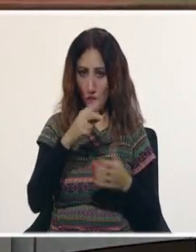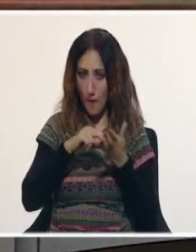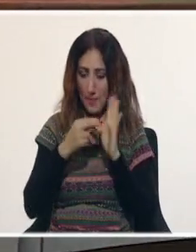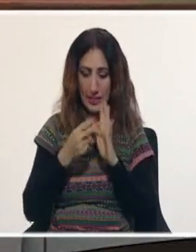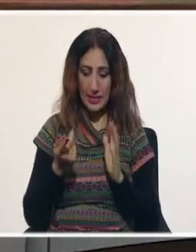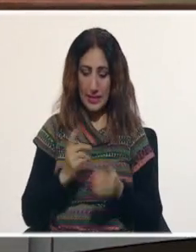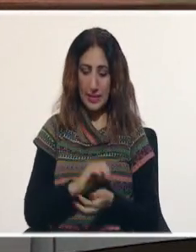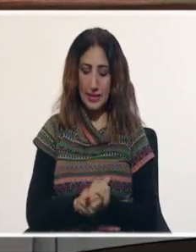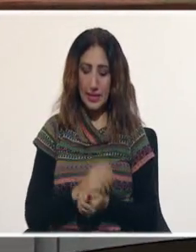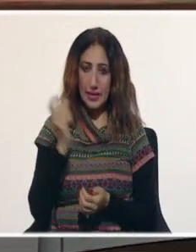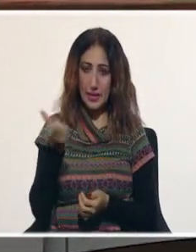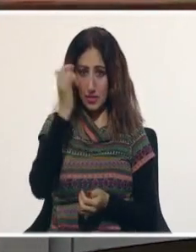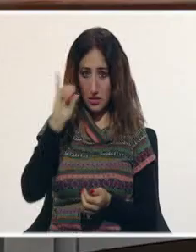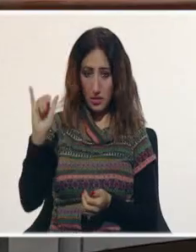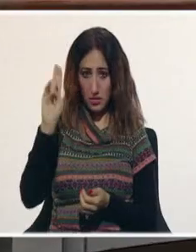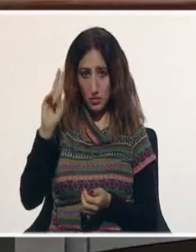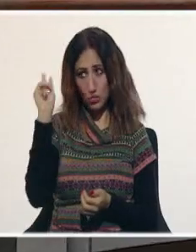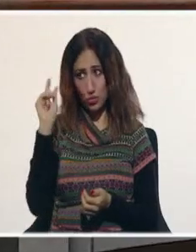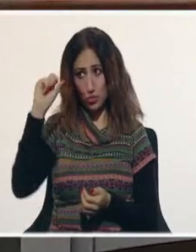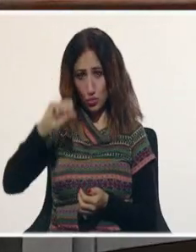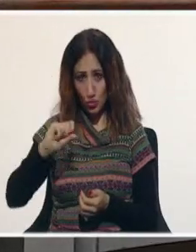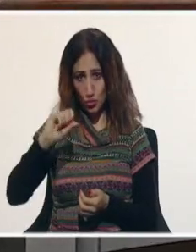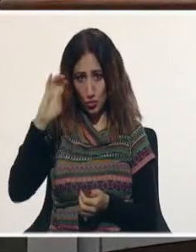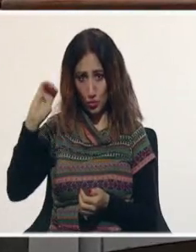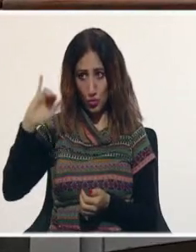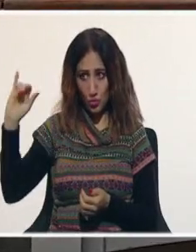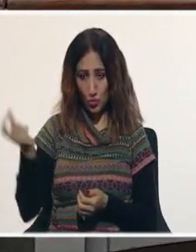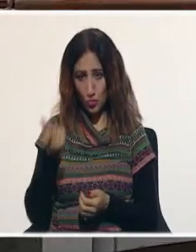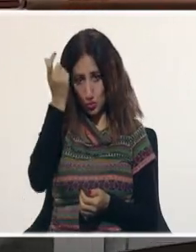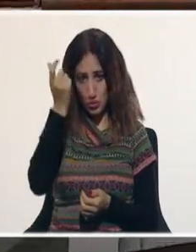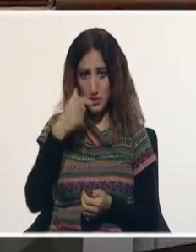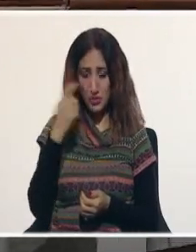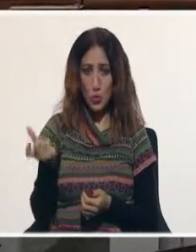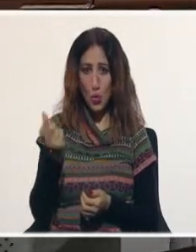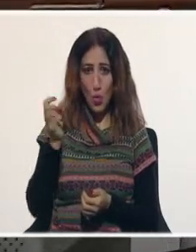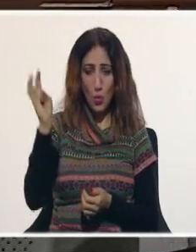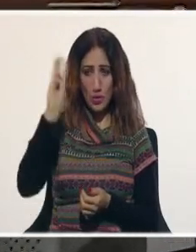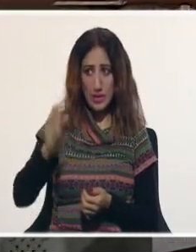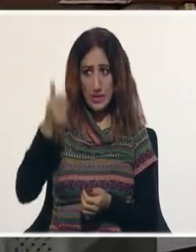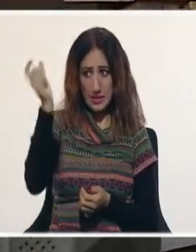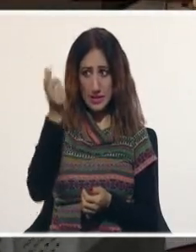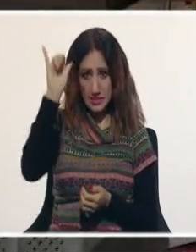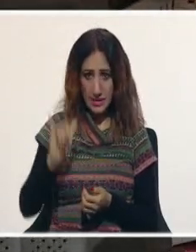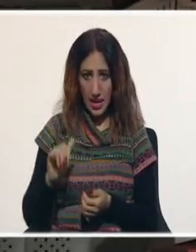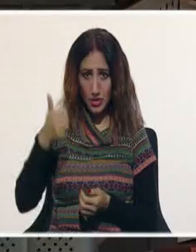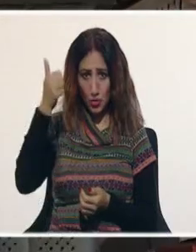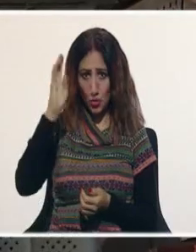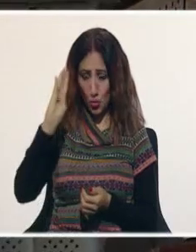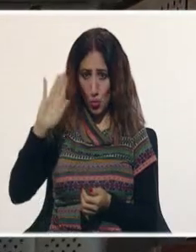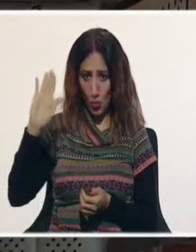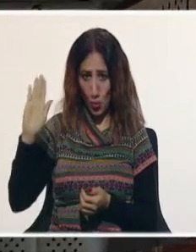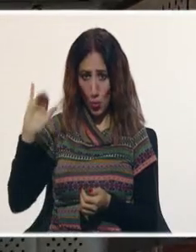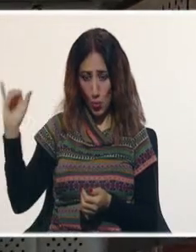الاستوديو غاز النيتروجين، غاز الاكسجين، غاز ثاني اكسيد الكربون، وكمان ولعنا فتيل التنجستين تحت الميه،